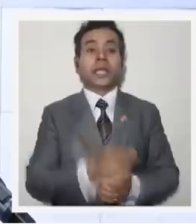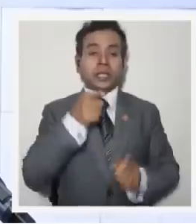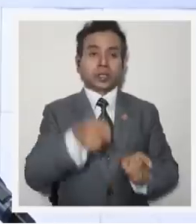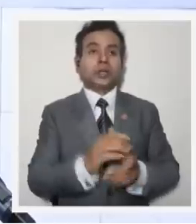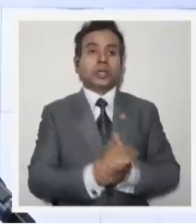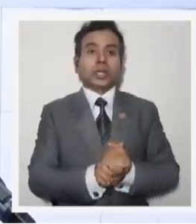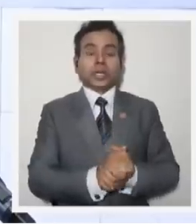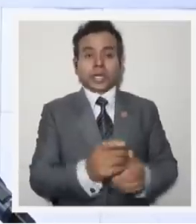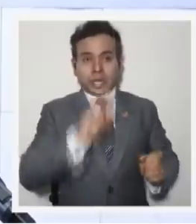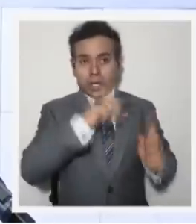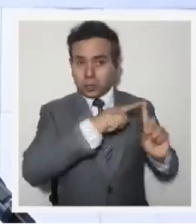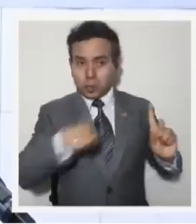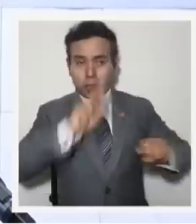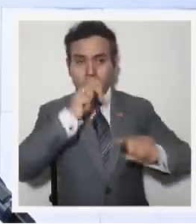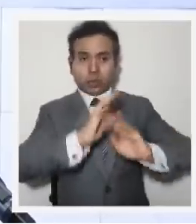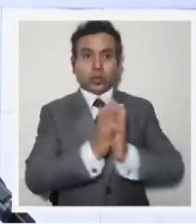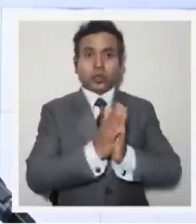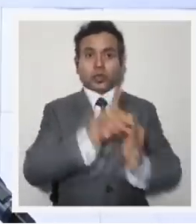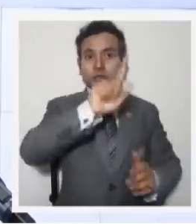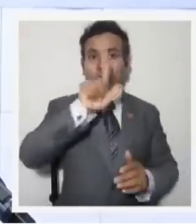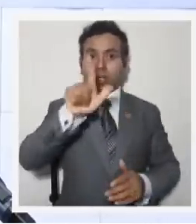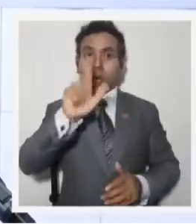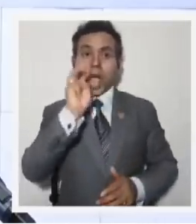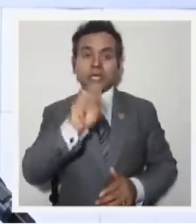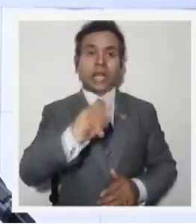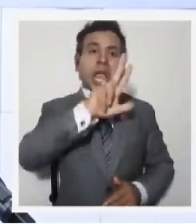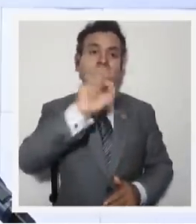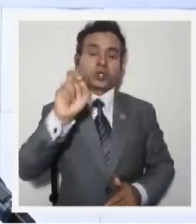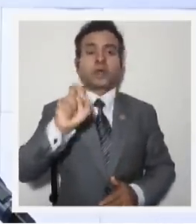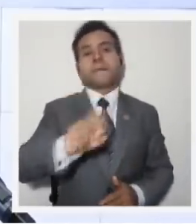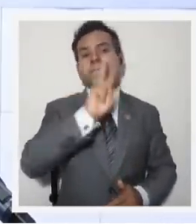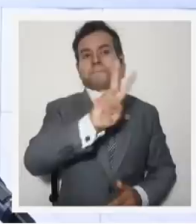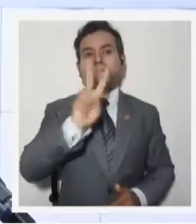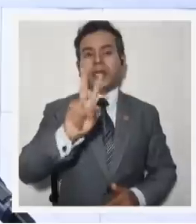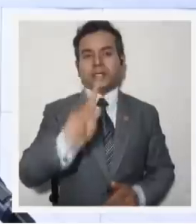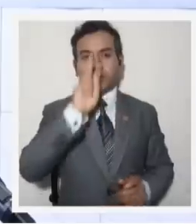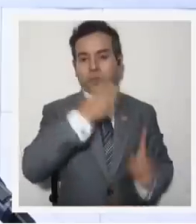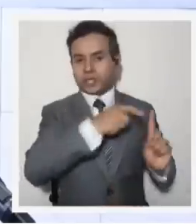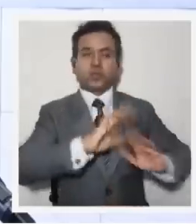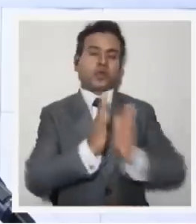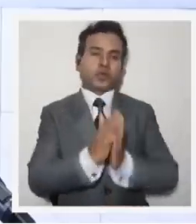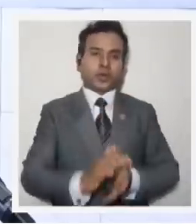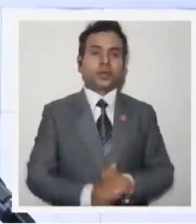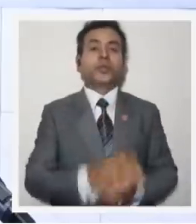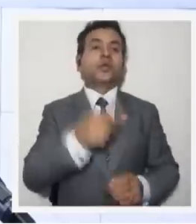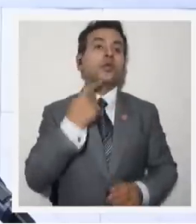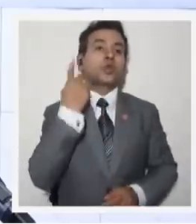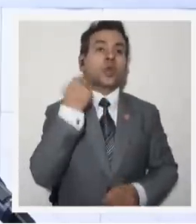এবং আমাদের টোটাল পজিটিভ কেস বা আমাদের এ পর্যন্ত শনাক্ত কেস হলো 17822